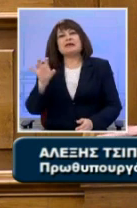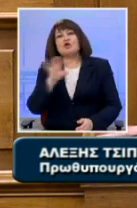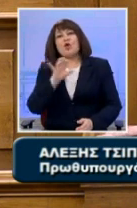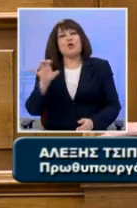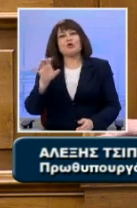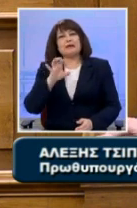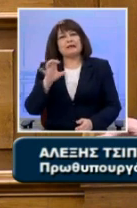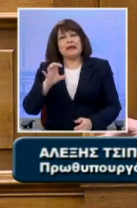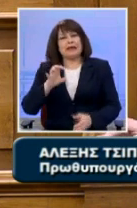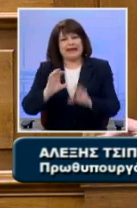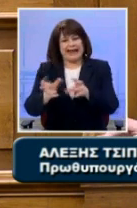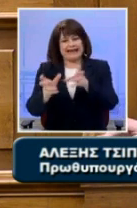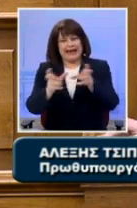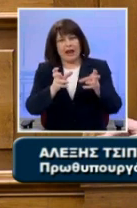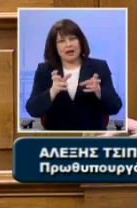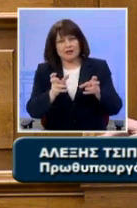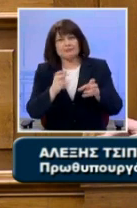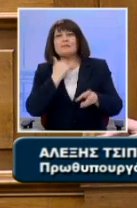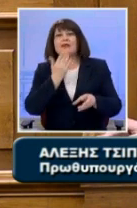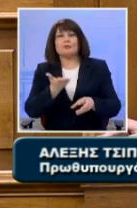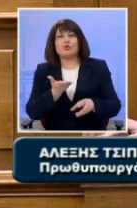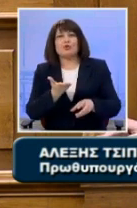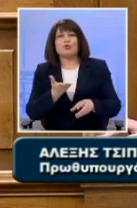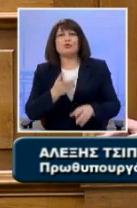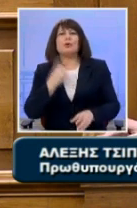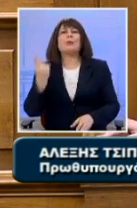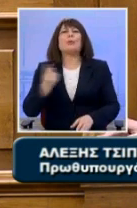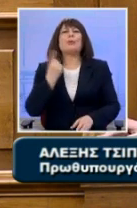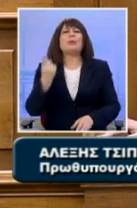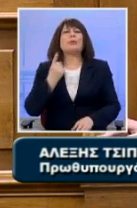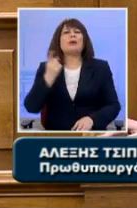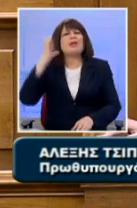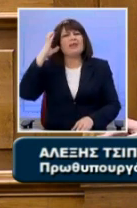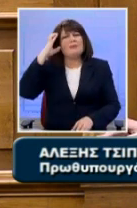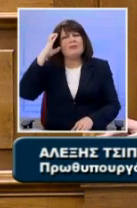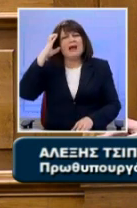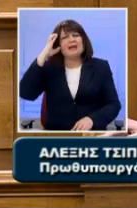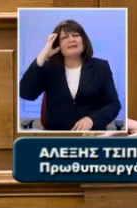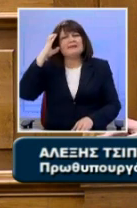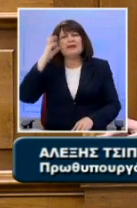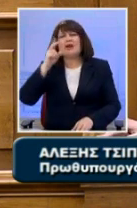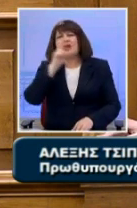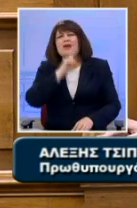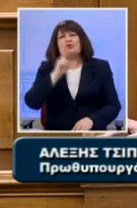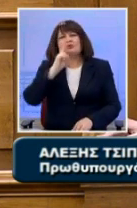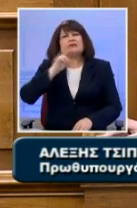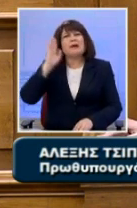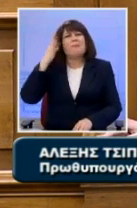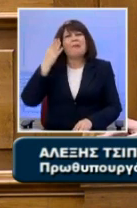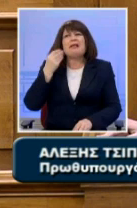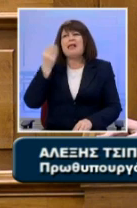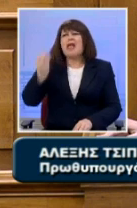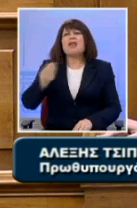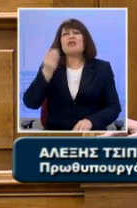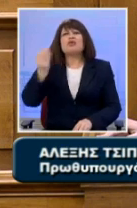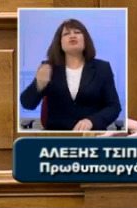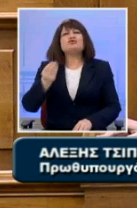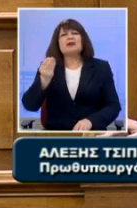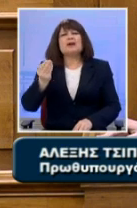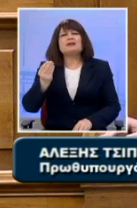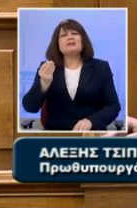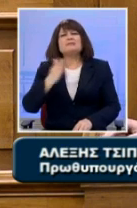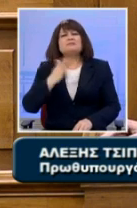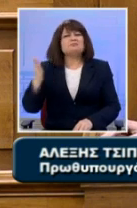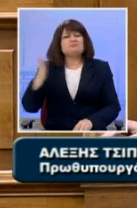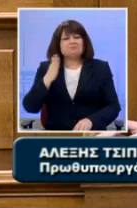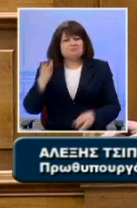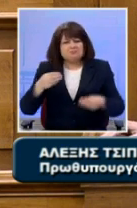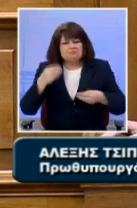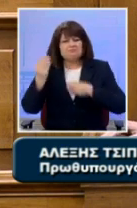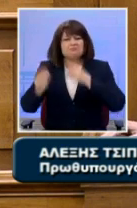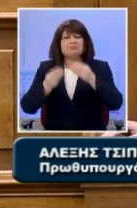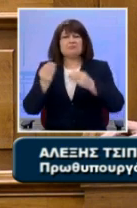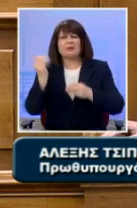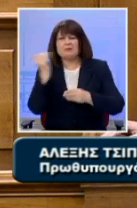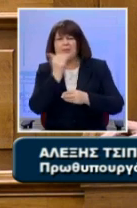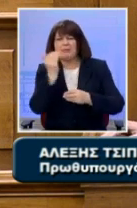οποίο στα ανατολικά κράτη παραδόθηκαν με συνεπτικές διαδικασίες